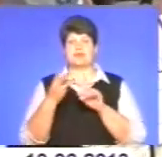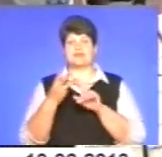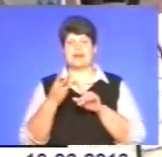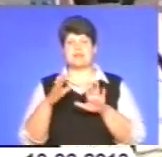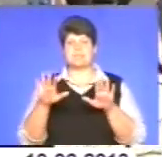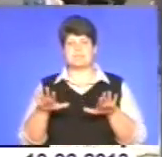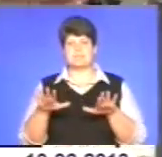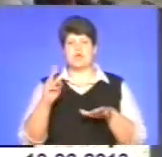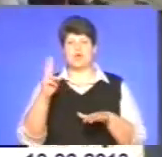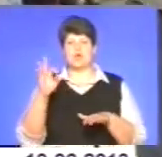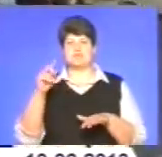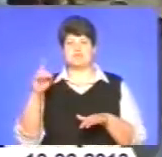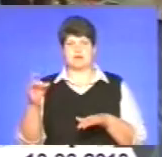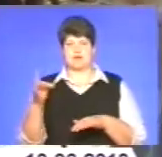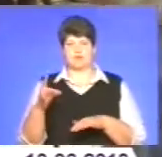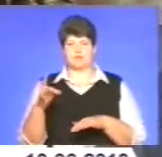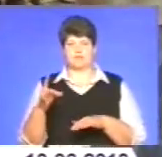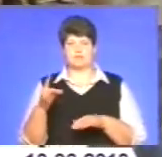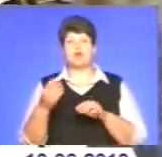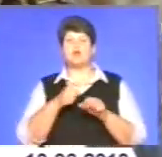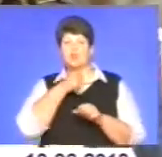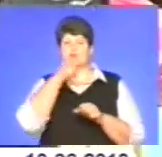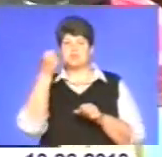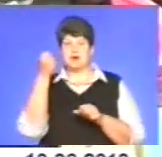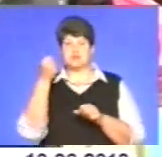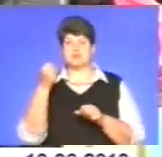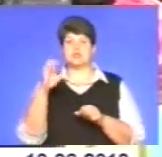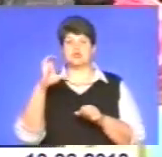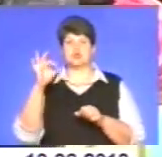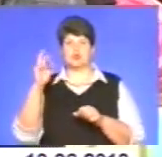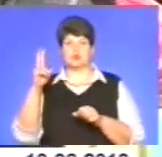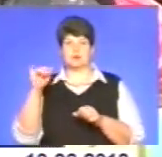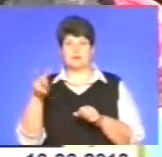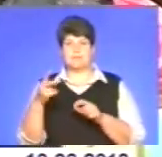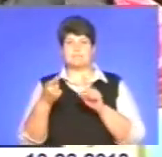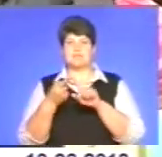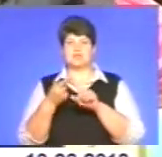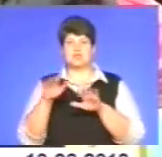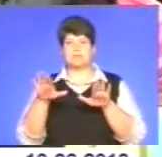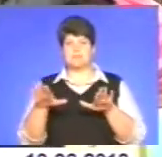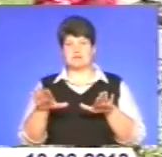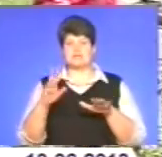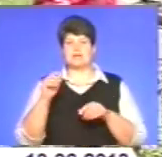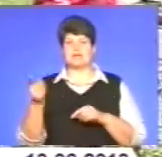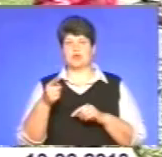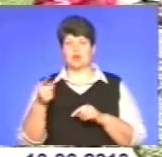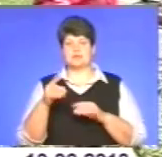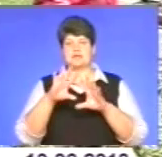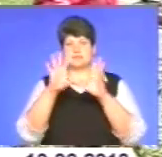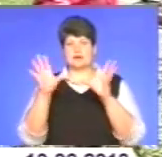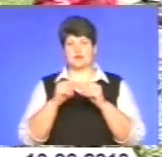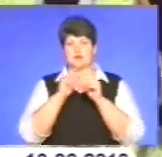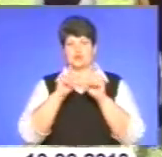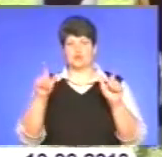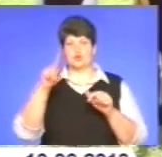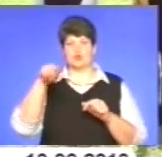– команда Козівського району. У старшій віковій категорії «Соколи» перше місце виборола команда Тернопільської загальноосвітньої